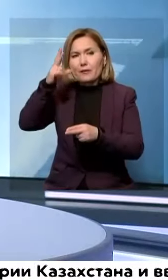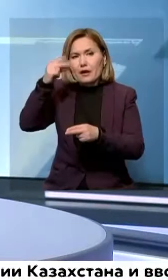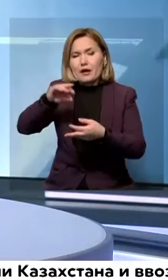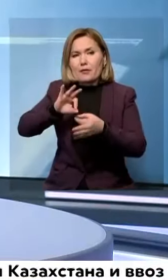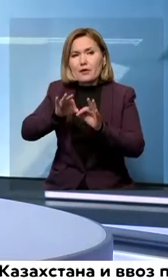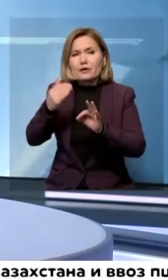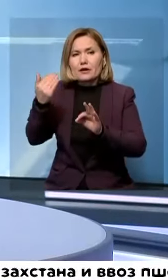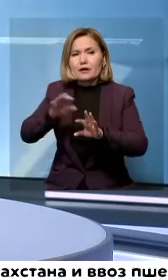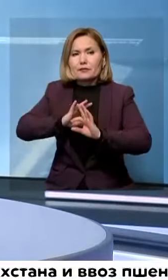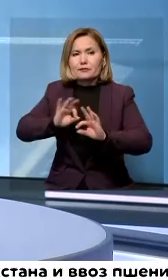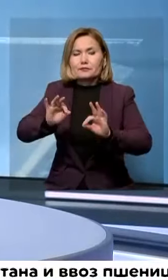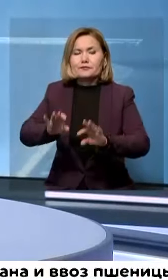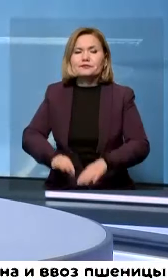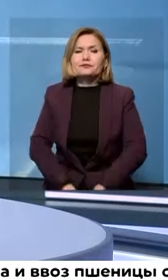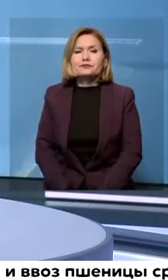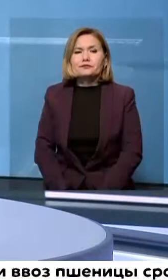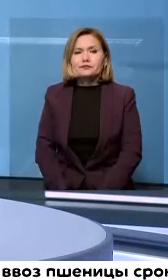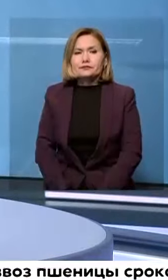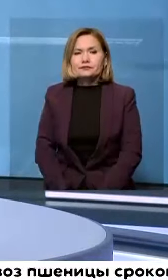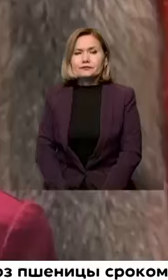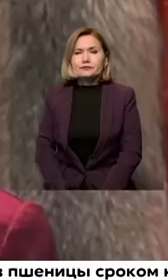Бельгиядағы тілшіміз Жанат Эрнис жалғастырсын.